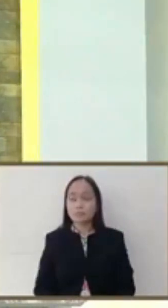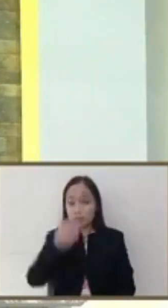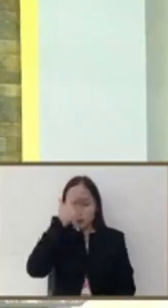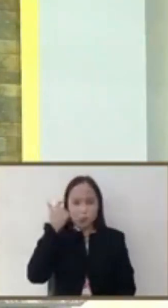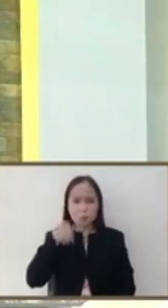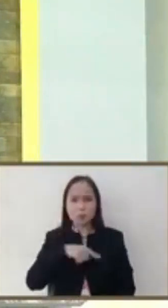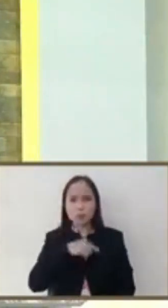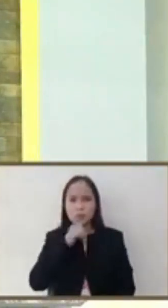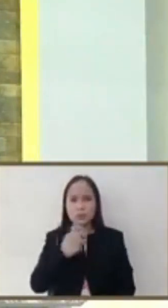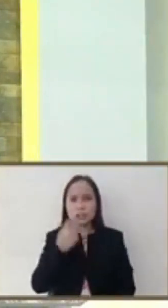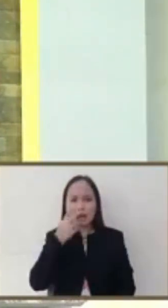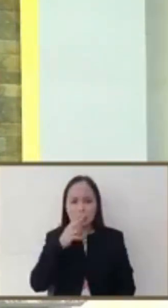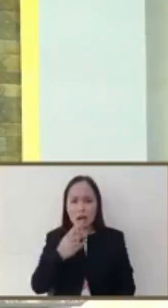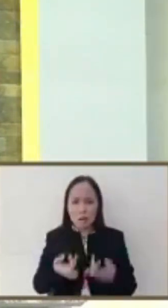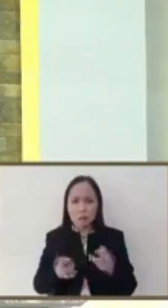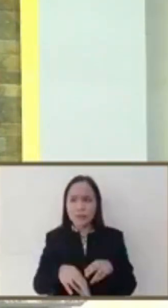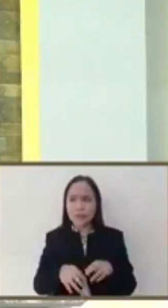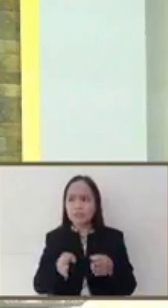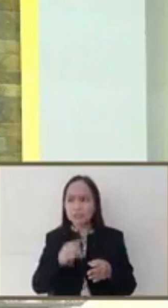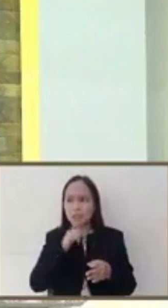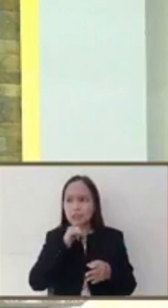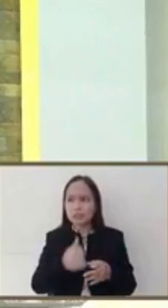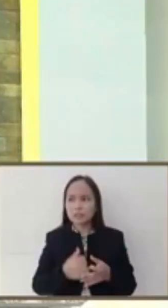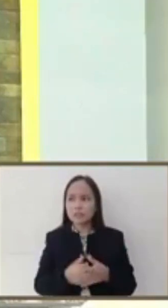magkakaganito kundi dahil lang sa'yo. Iniisip ko, kahit